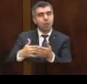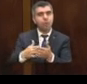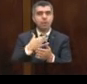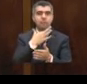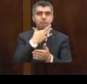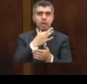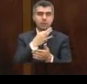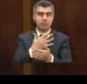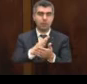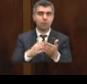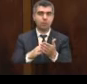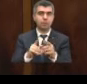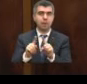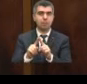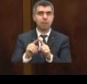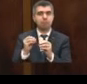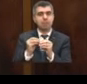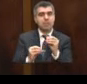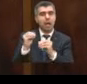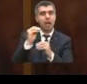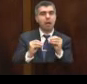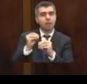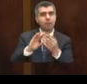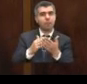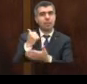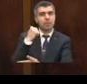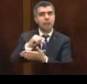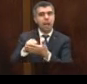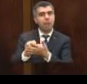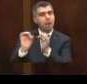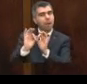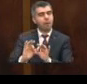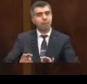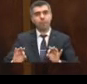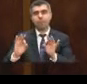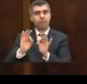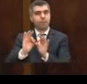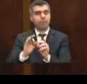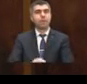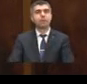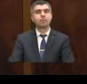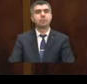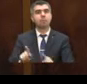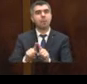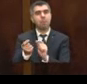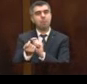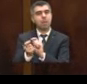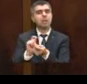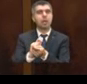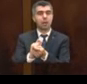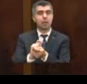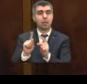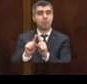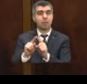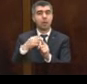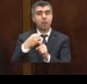وتخفيض عدد الضرائب والرسوم وتخفيض العبء الضريبي الإداري دون المردودية الثابتة، مع مراجعة منظومة